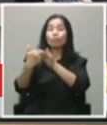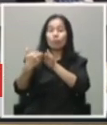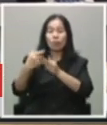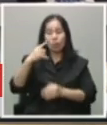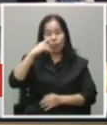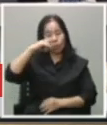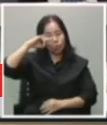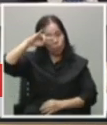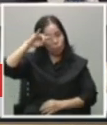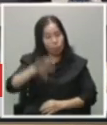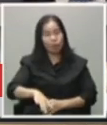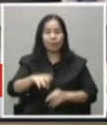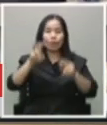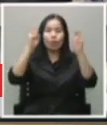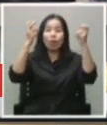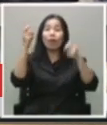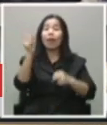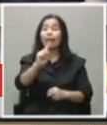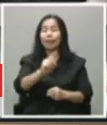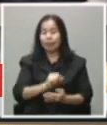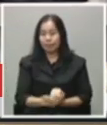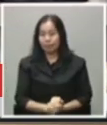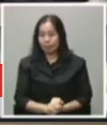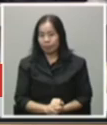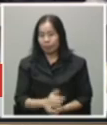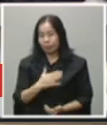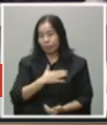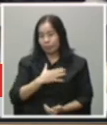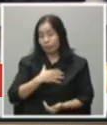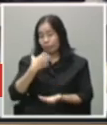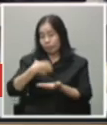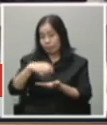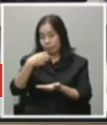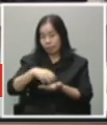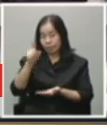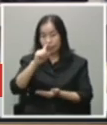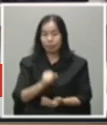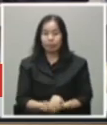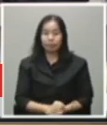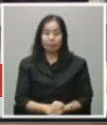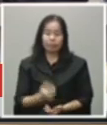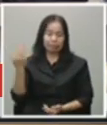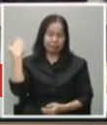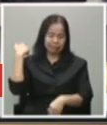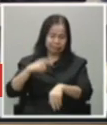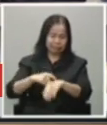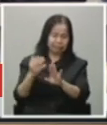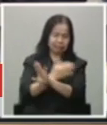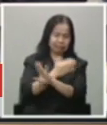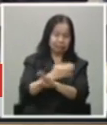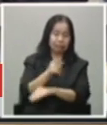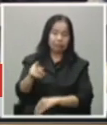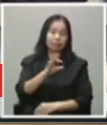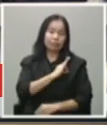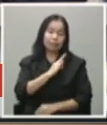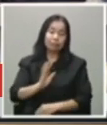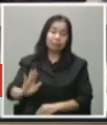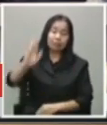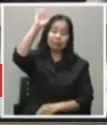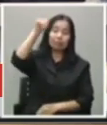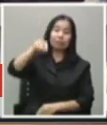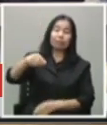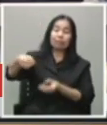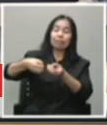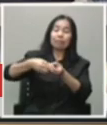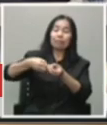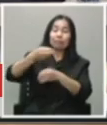ากครับกับเรียนท่านประธานเป็นเบื้องต้นก่อนนะครับเมื่อกี้ที่ท่านสมาชิกที่ได้กรุณาลุกขึ้นหารือประท้วงท่านประธานผมขออนุญ